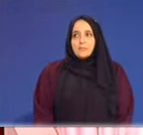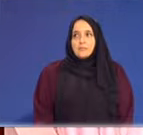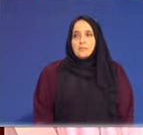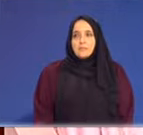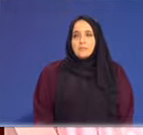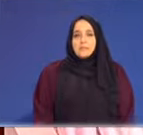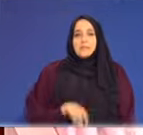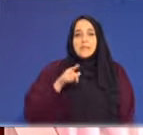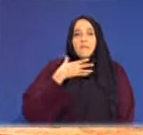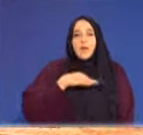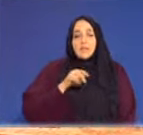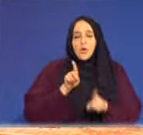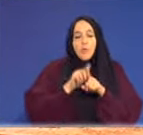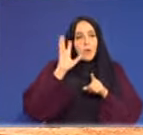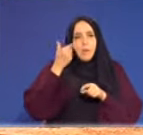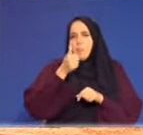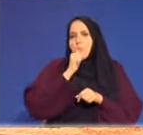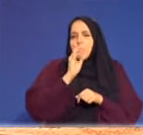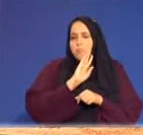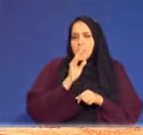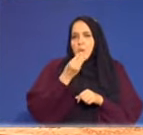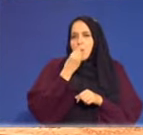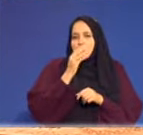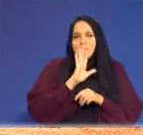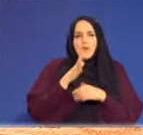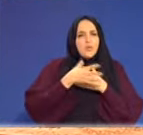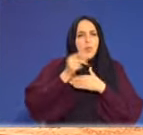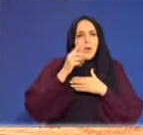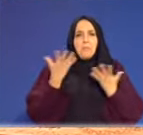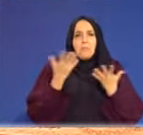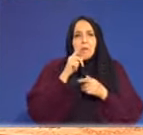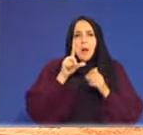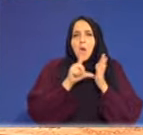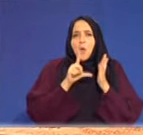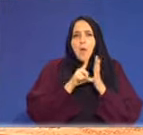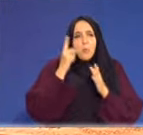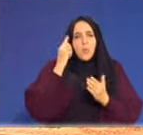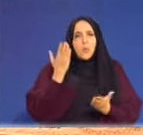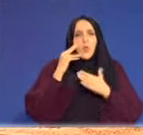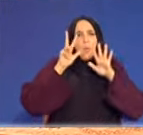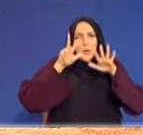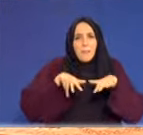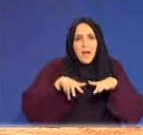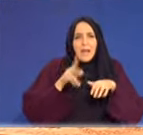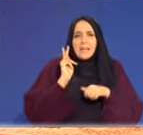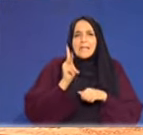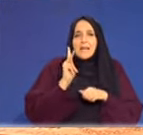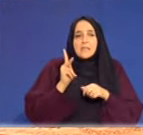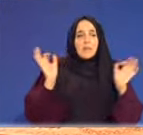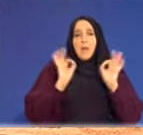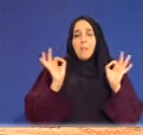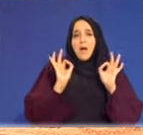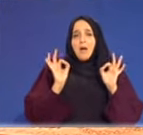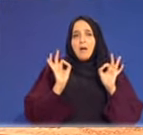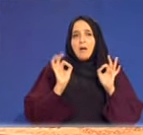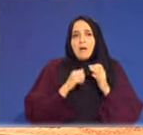تعرفي ولدي هبل طول عاد، ما ياكل ما يشرب ما يخرج، قال لك وش هذا القانون اللي 8 شهر تاكسي راحت، وهو